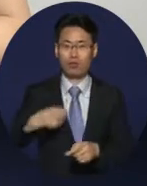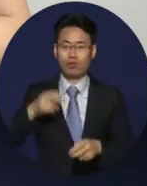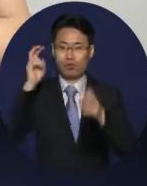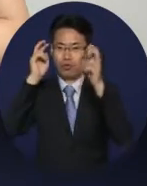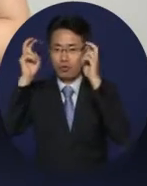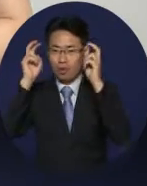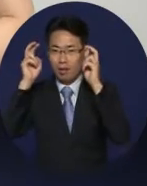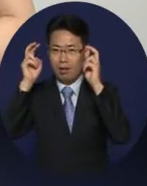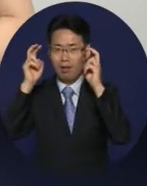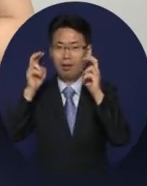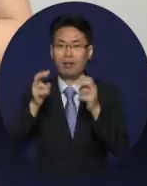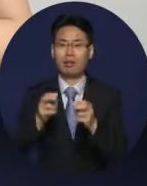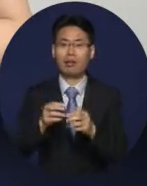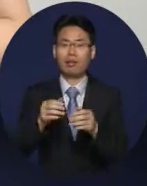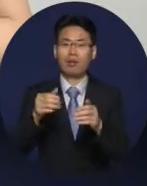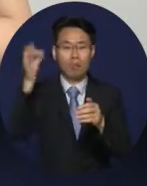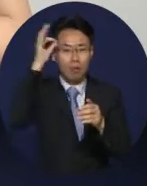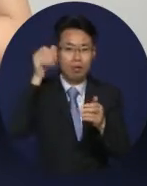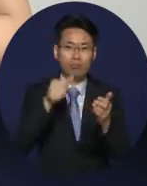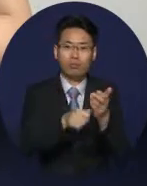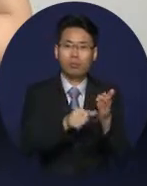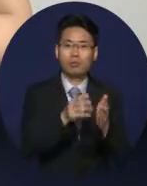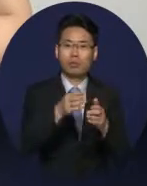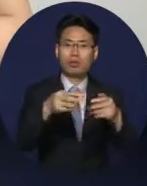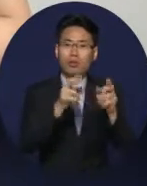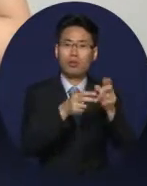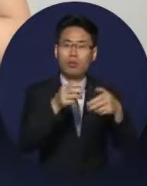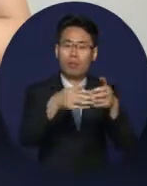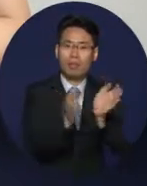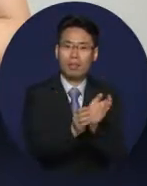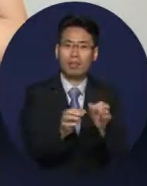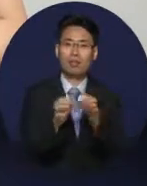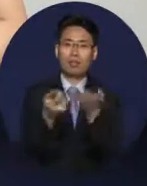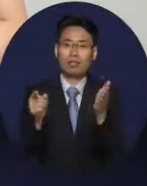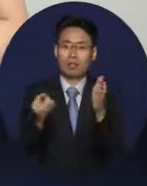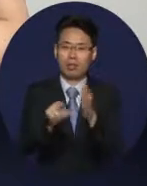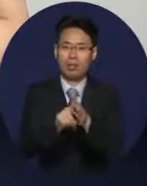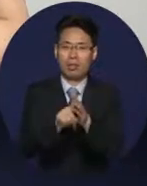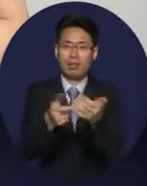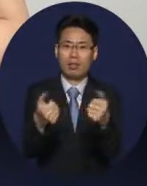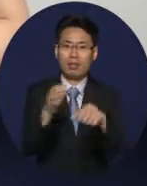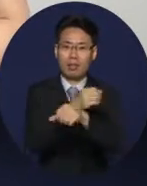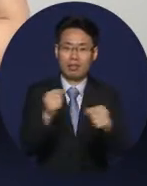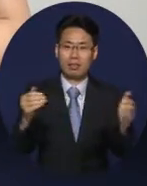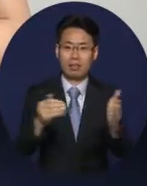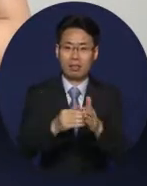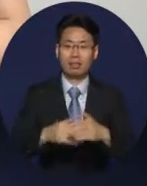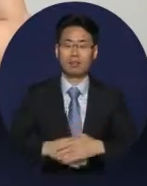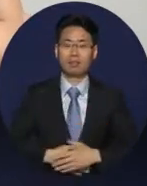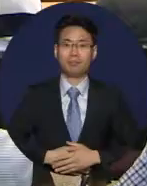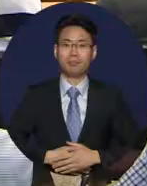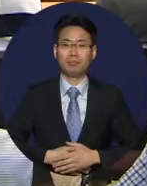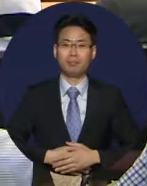주식 유한회사와 포항 부품 소재 전용 공단 내 투자를 위한 양해각서를 체결했습니다.